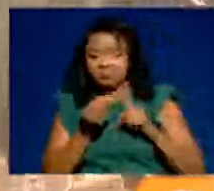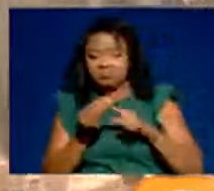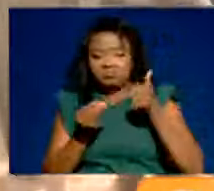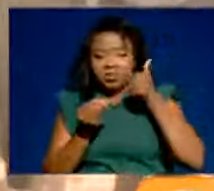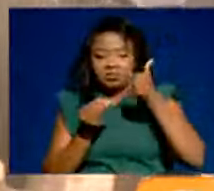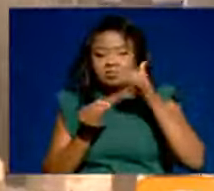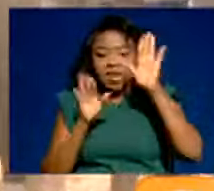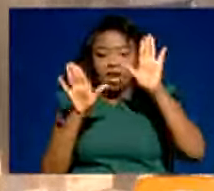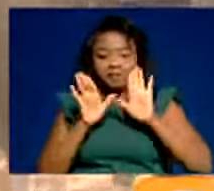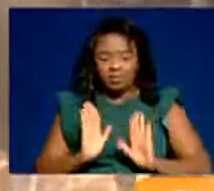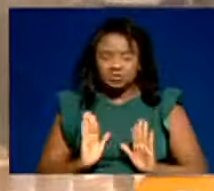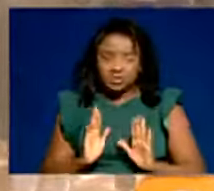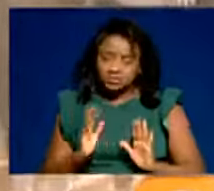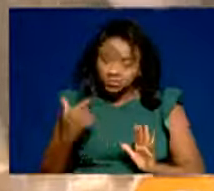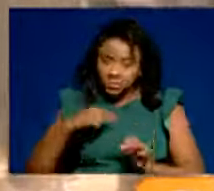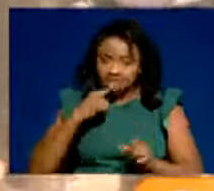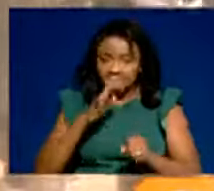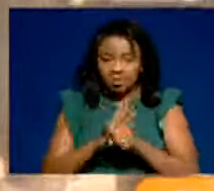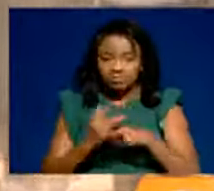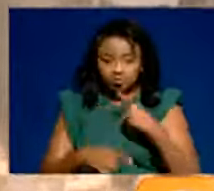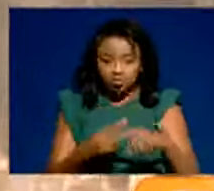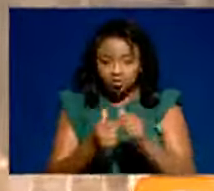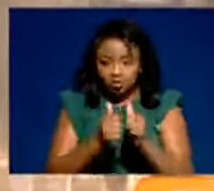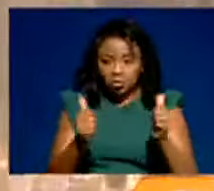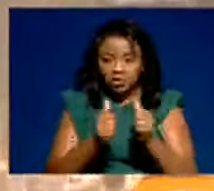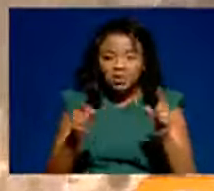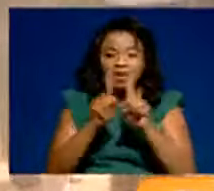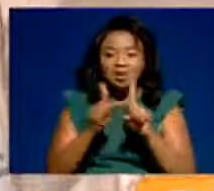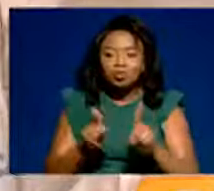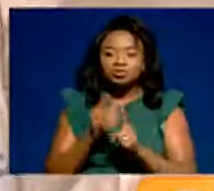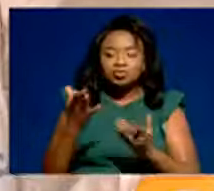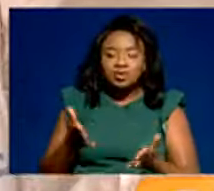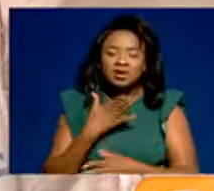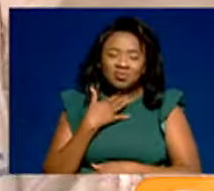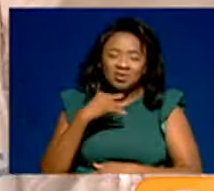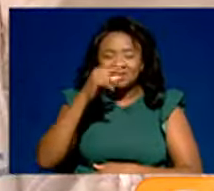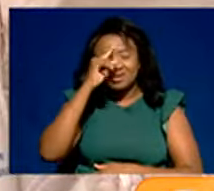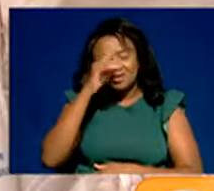hizi zinataka serikali kufanya hima kukabili majangili na